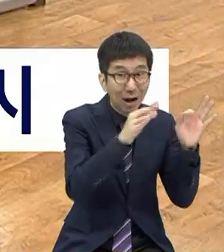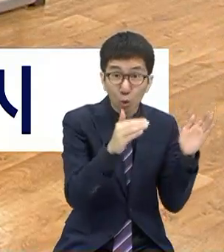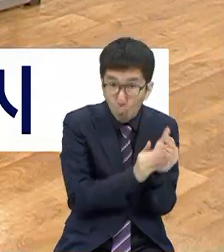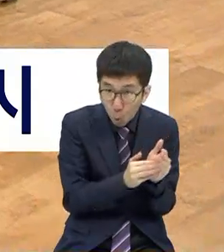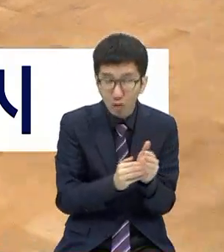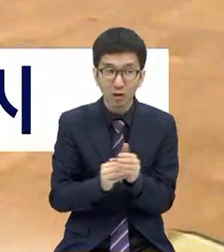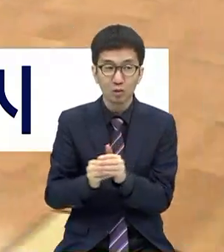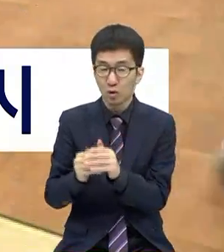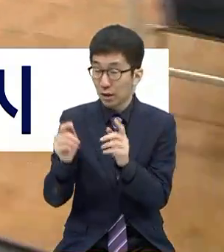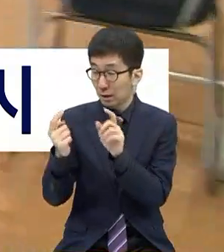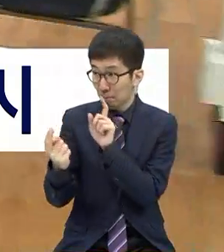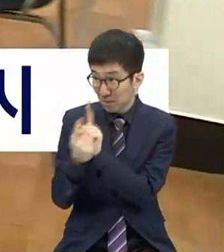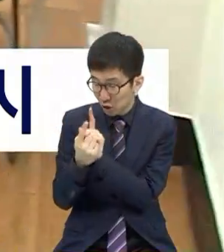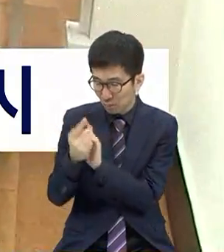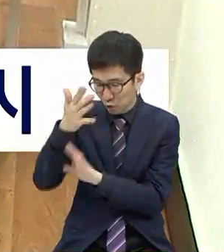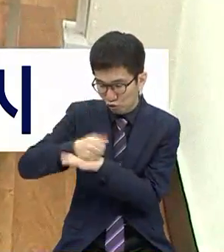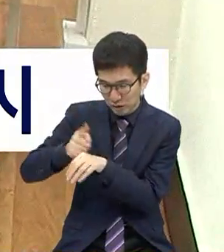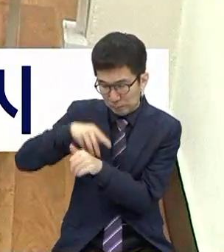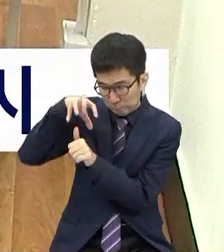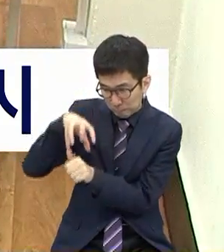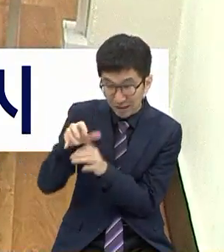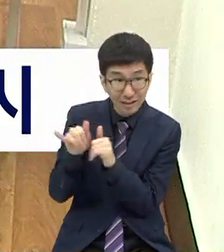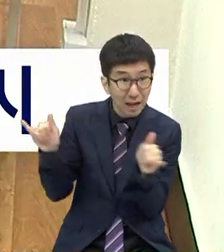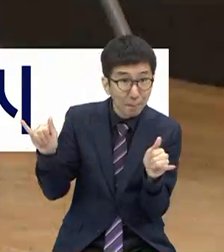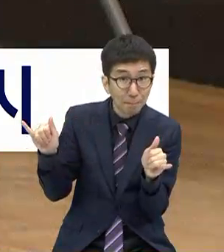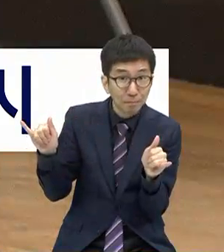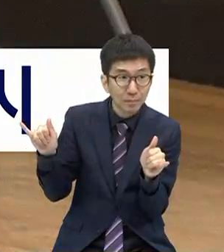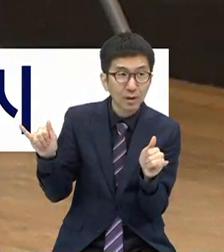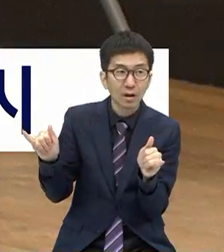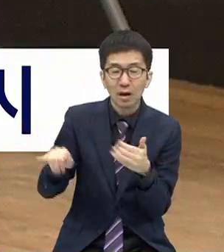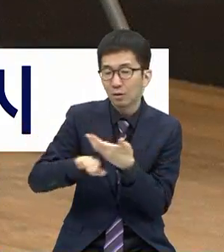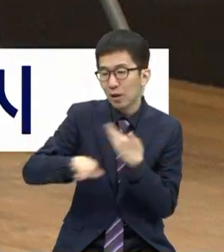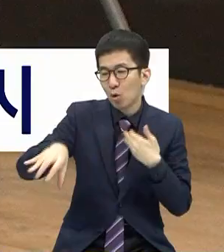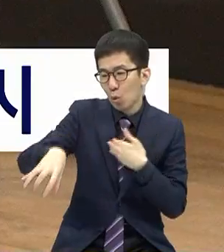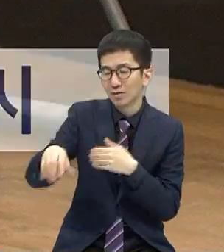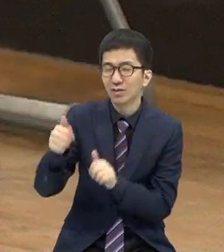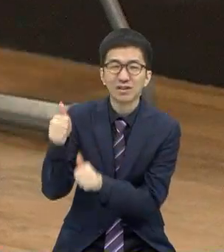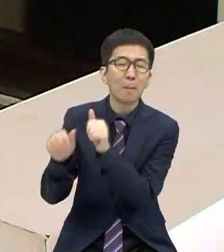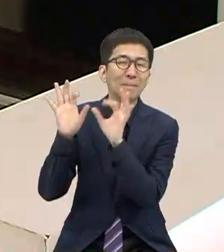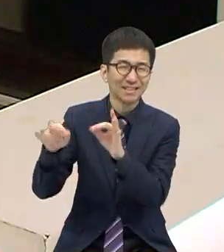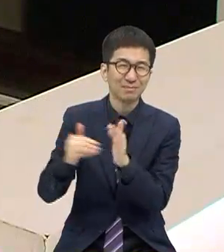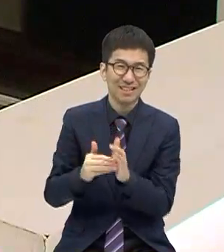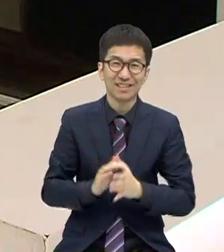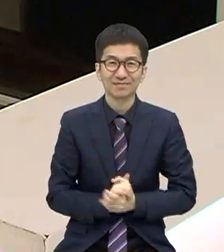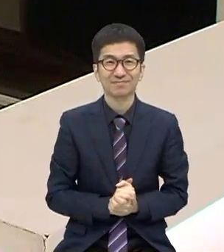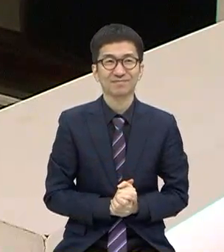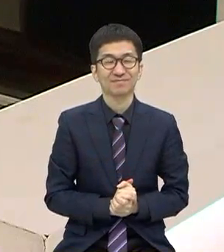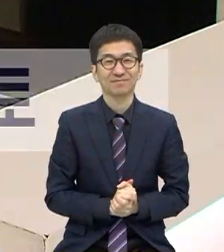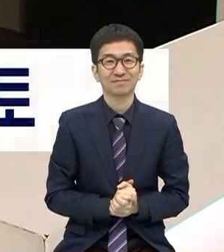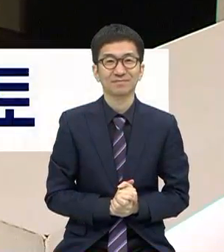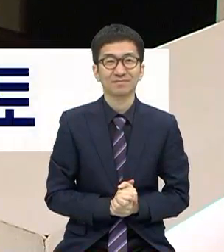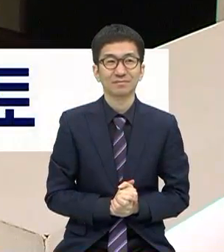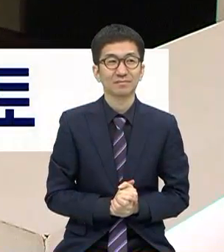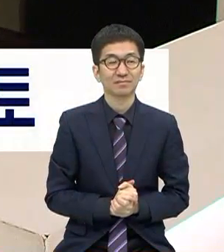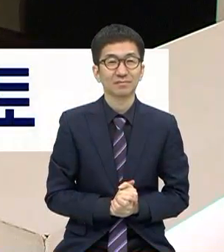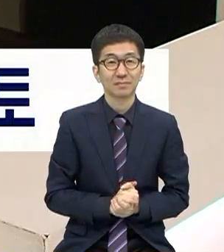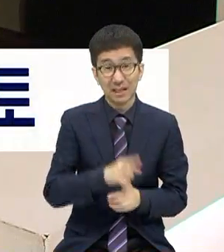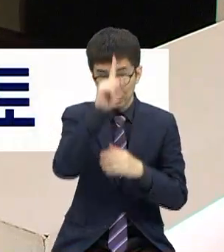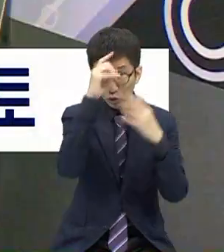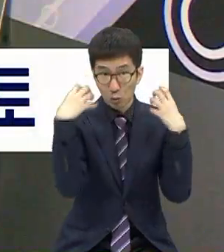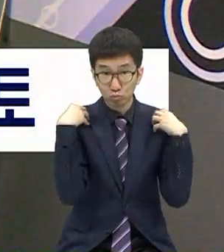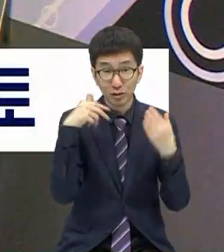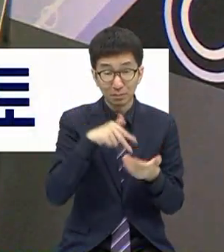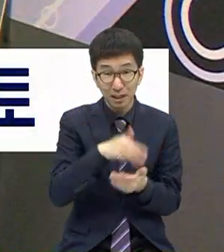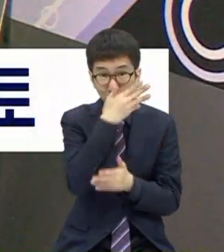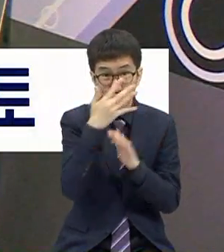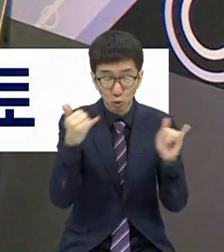통보를 받은 수험생 128명은 따로 마련된 시험장에서 시험을 봤습니다. 이런 가운데 방역당국은